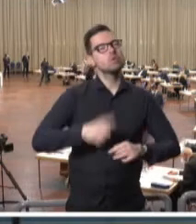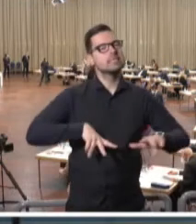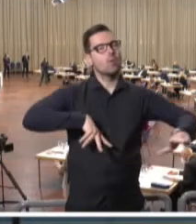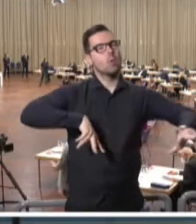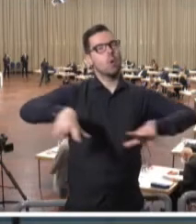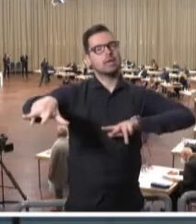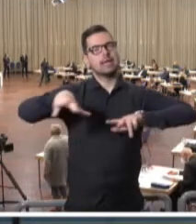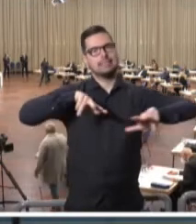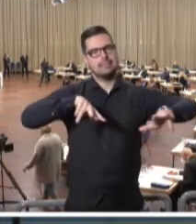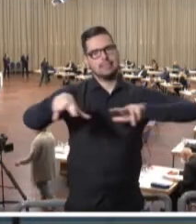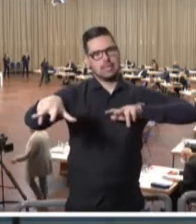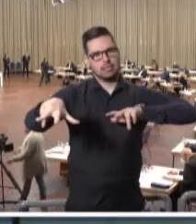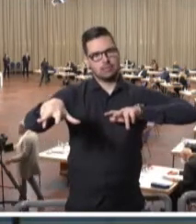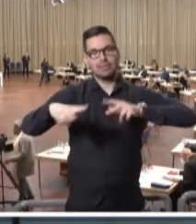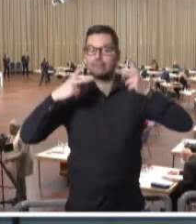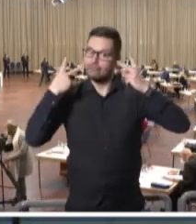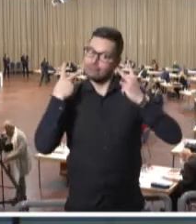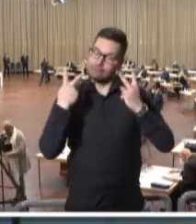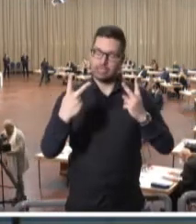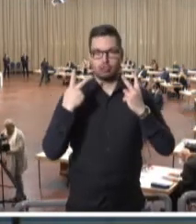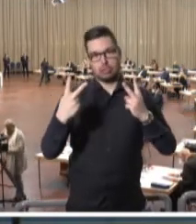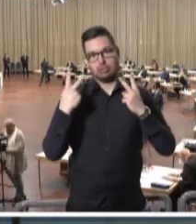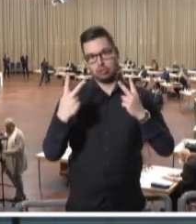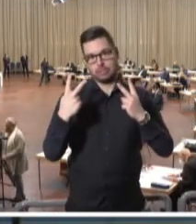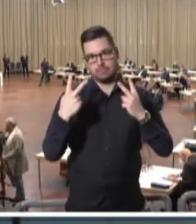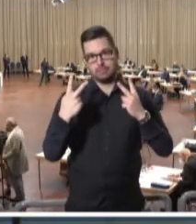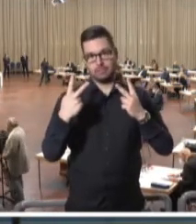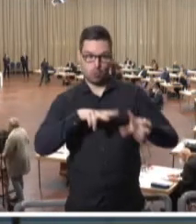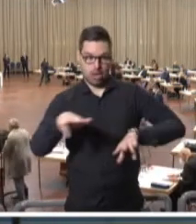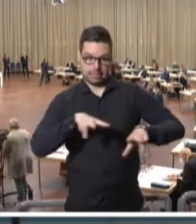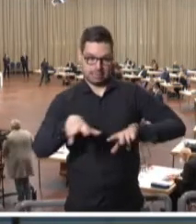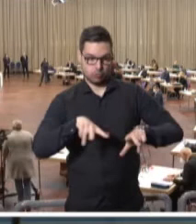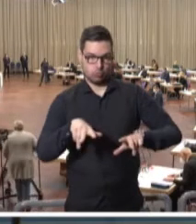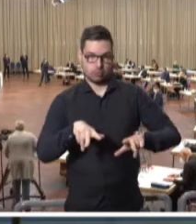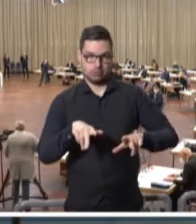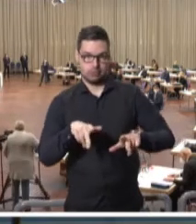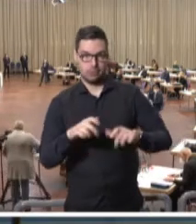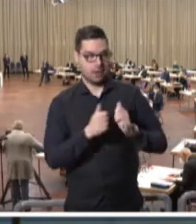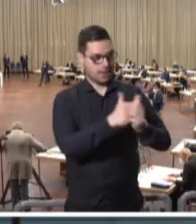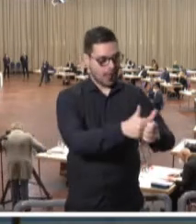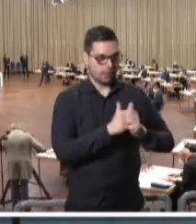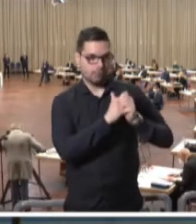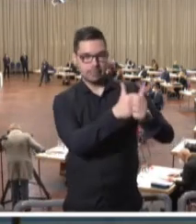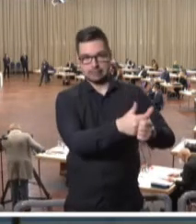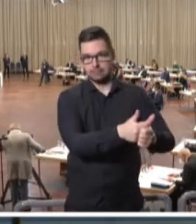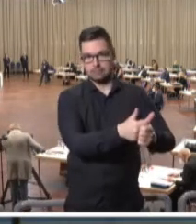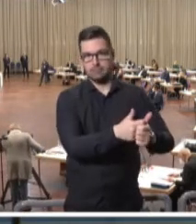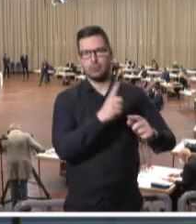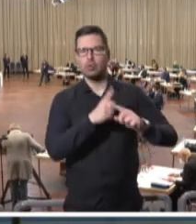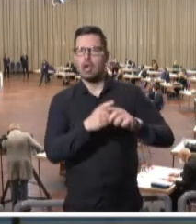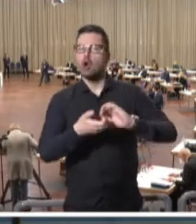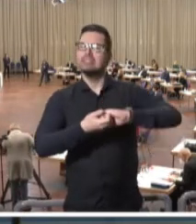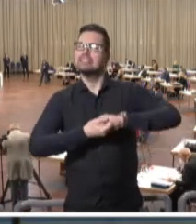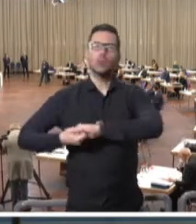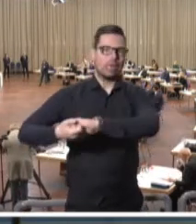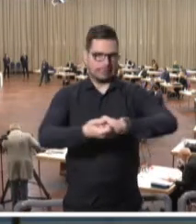organisieren. Wie wichtig es ist, sich zu organisieren, füreinander einzustehen und